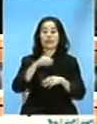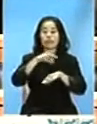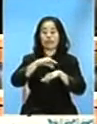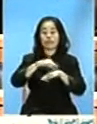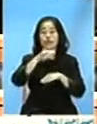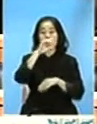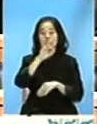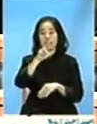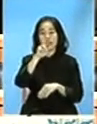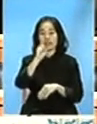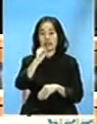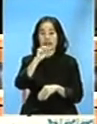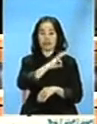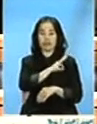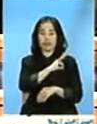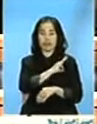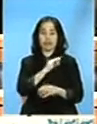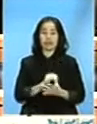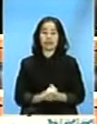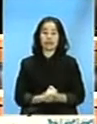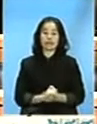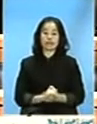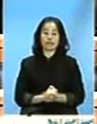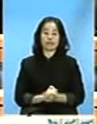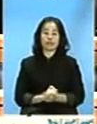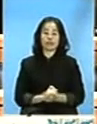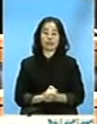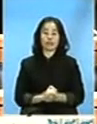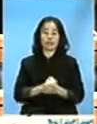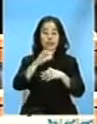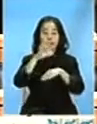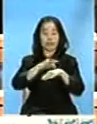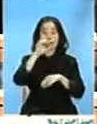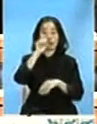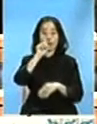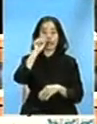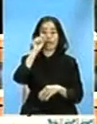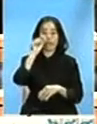มาชิกวุฒิสภาในฐานะสมาชิกรัฐสภ